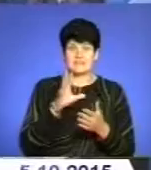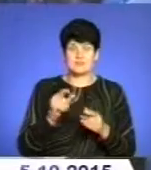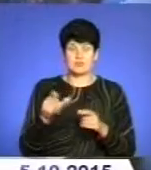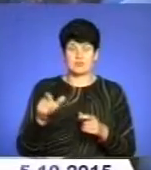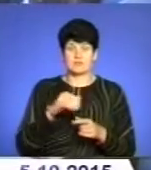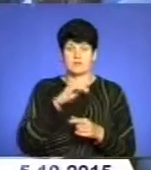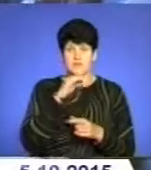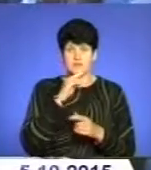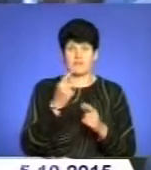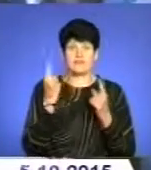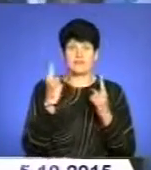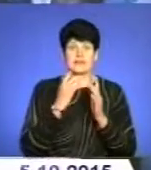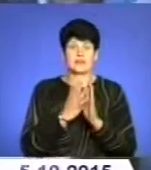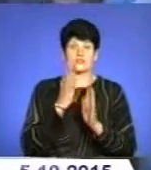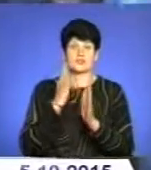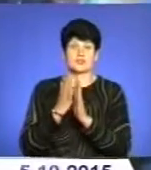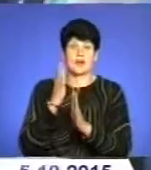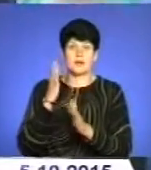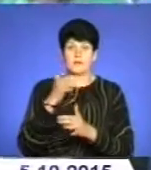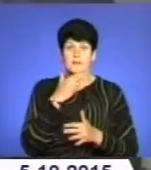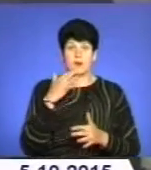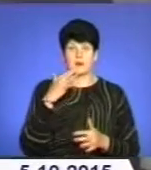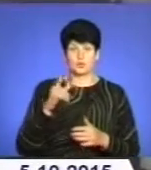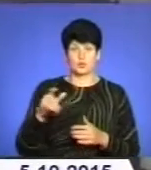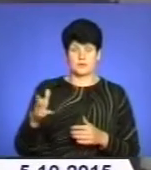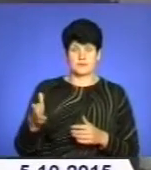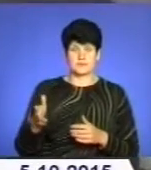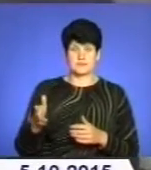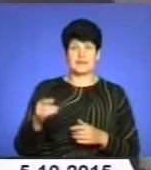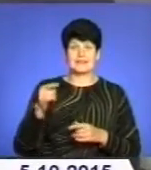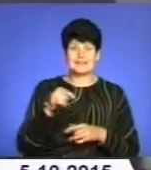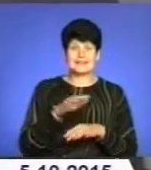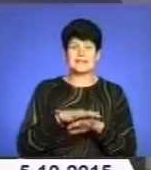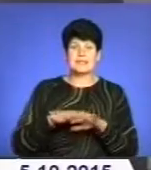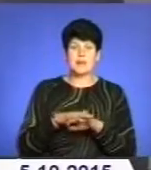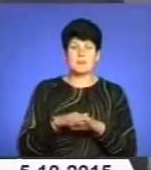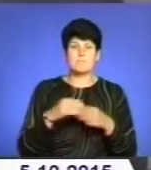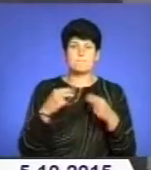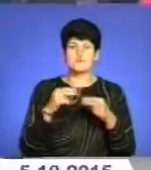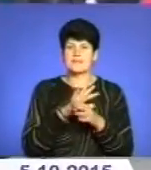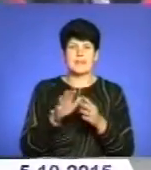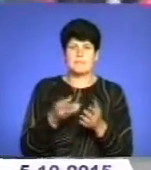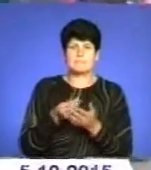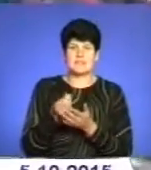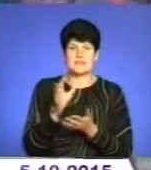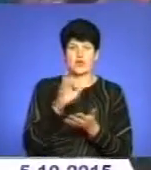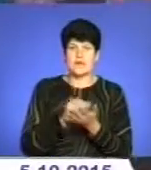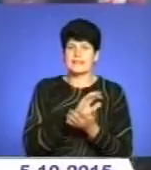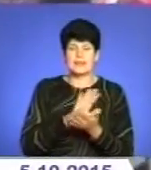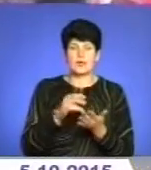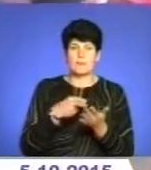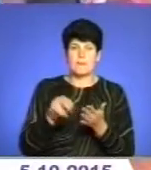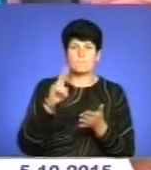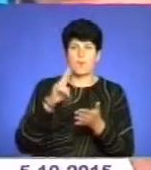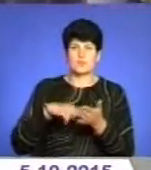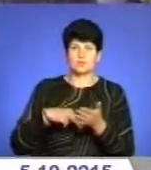вистачить. Надто велика черга, надто багато людей. На таких ярмарках продавці не сплачують оренди та не купують податкових